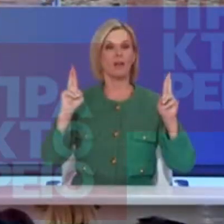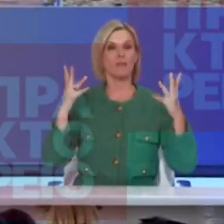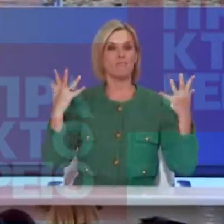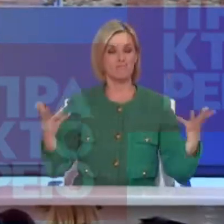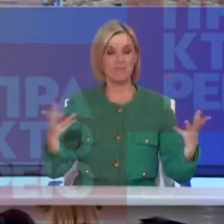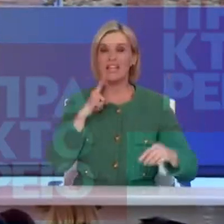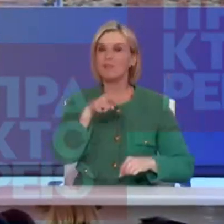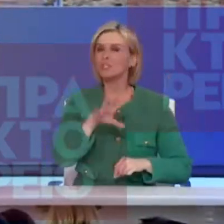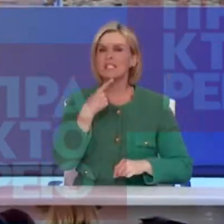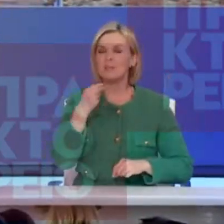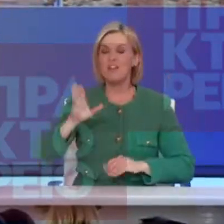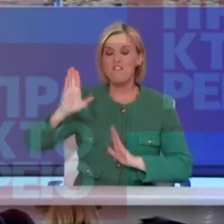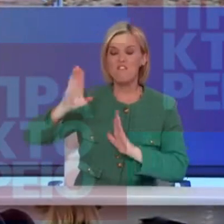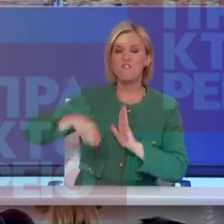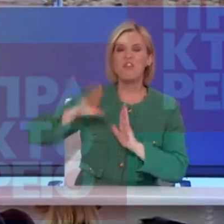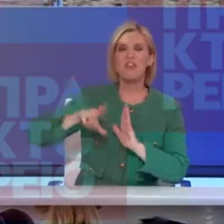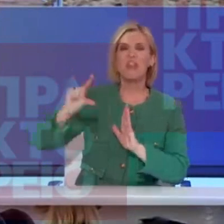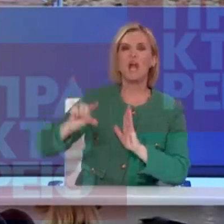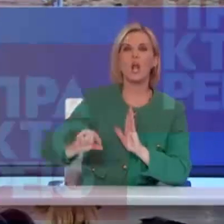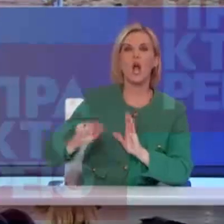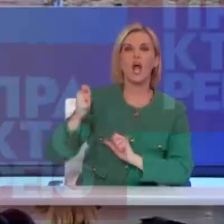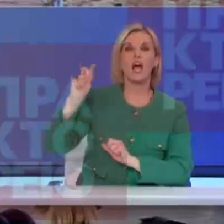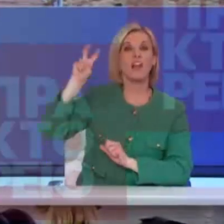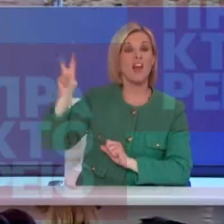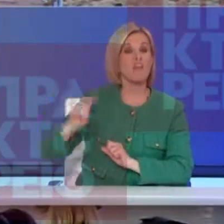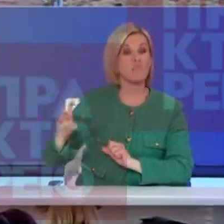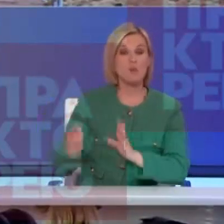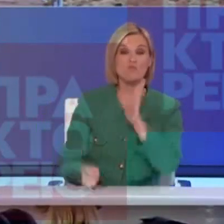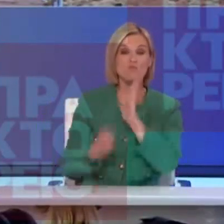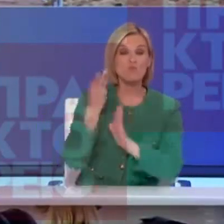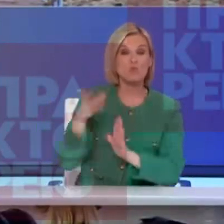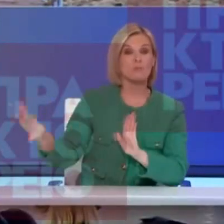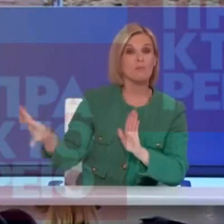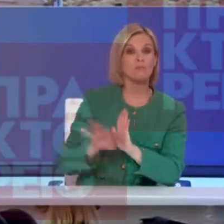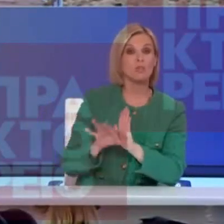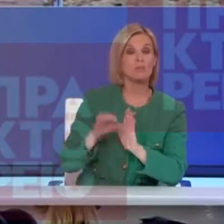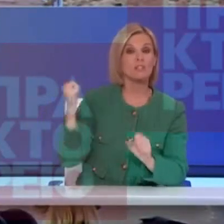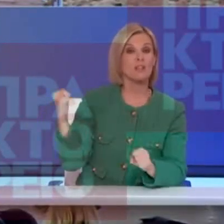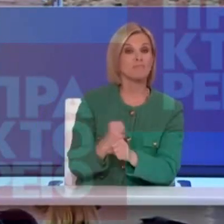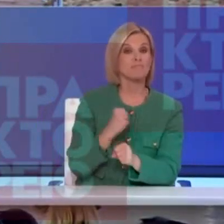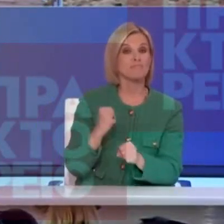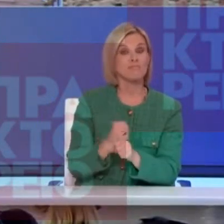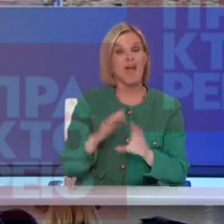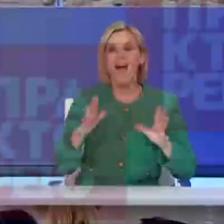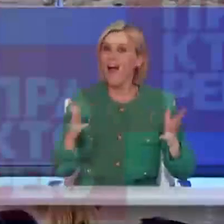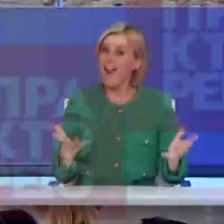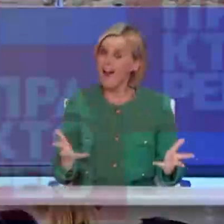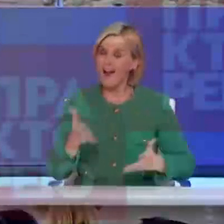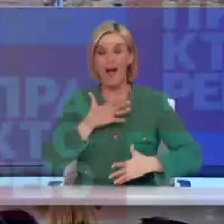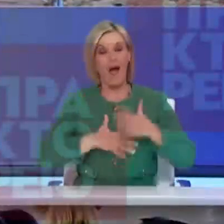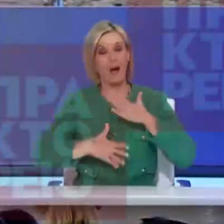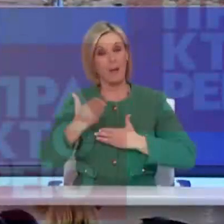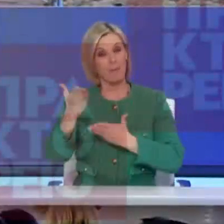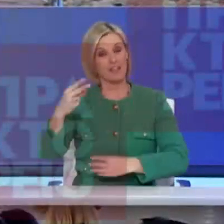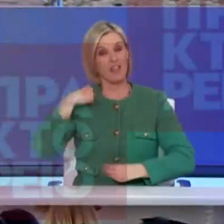φτηνό ρεύμα και νέες θέσεις εργασίας για τους κατοίκους, αλλά, αγαπητέ μου Δήμαρχε, καθιστούν